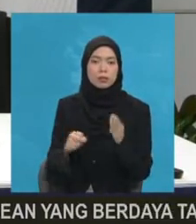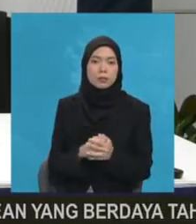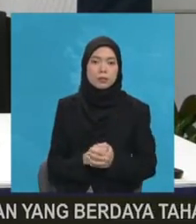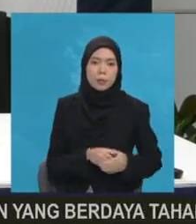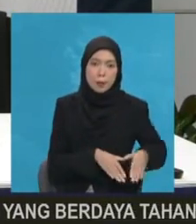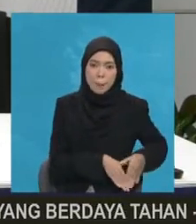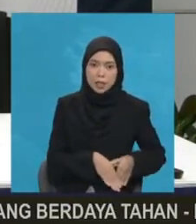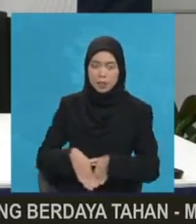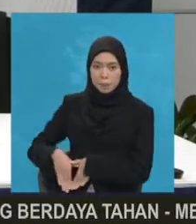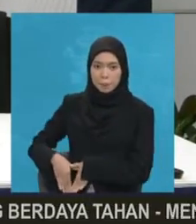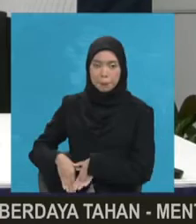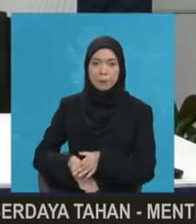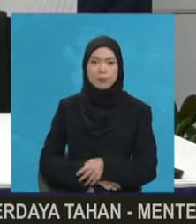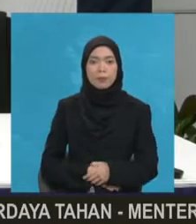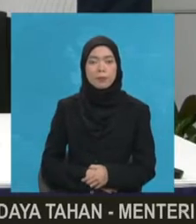maritim